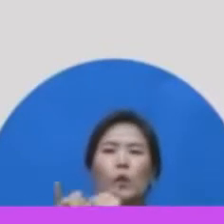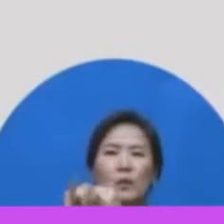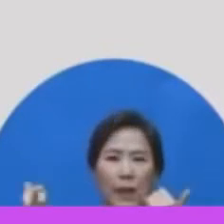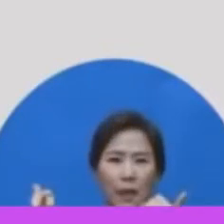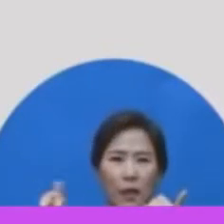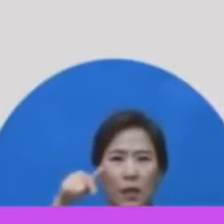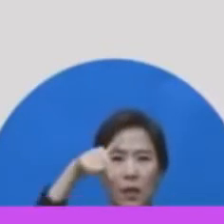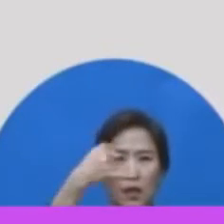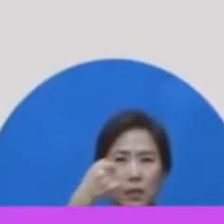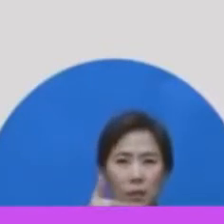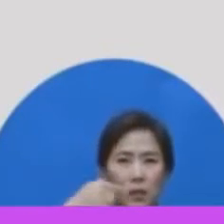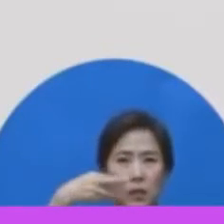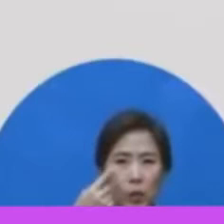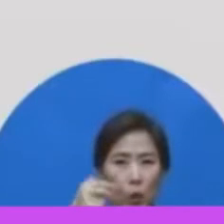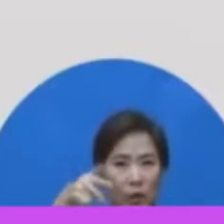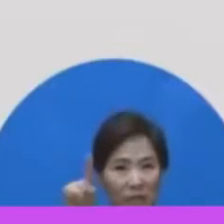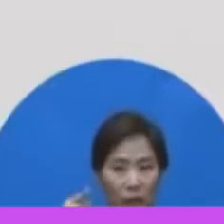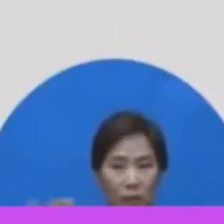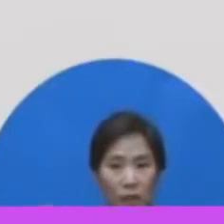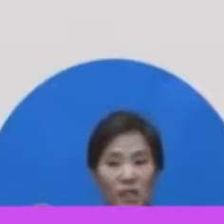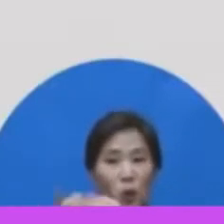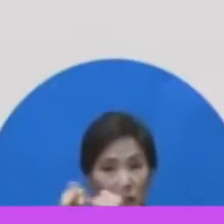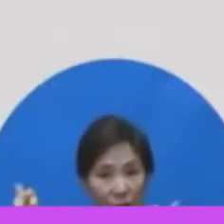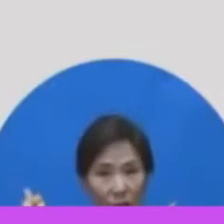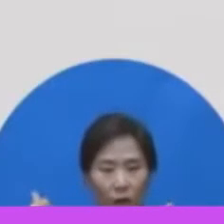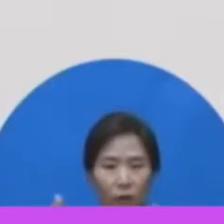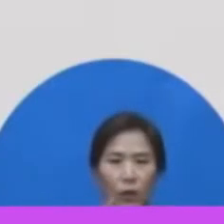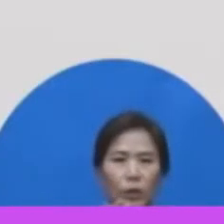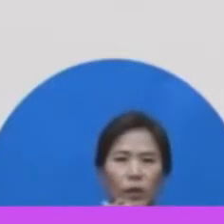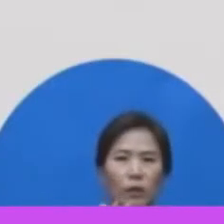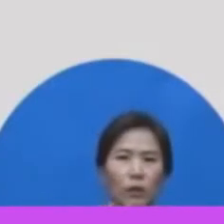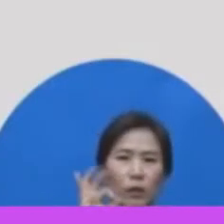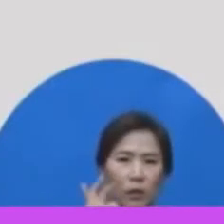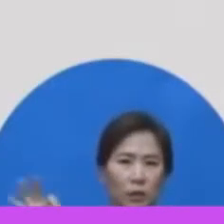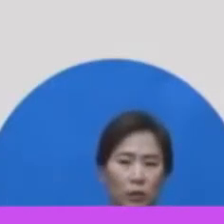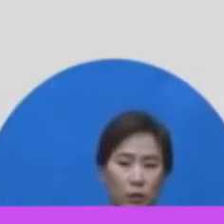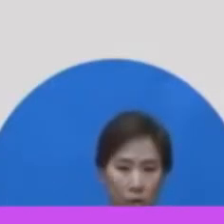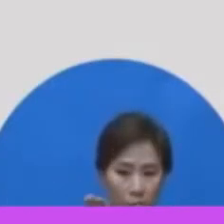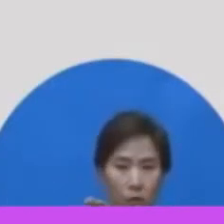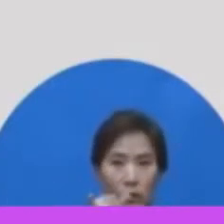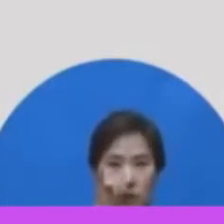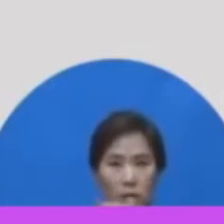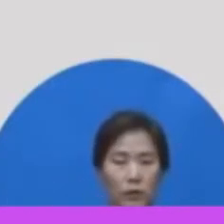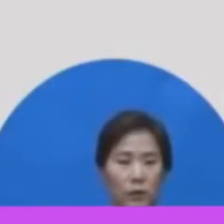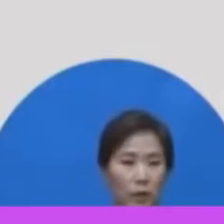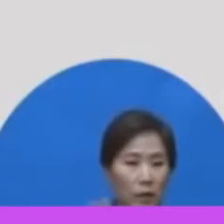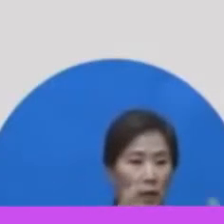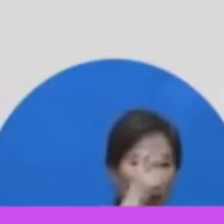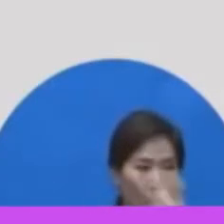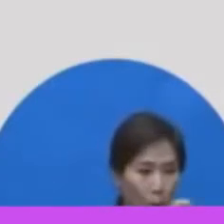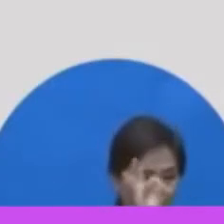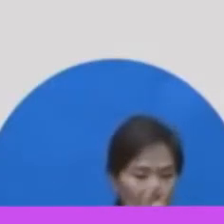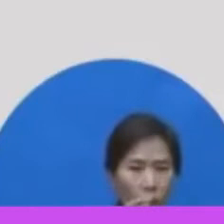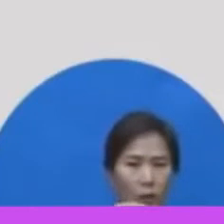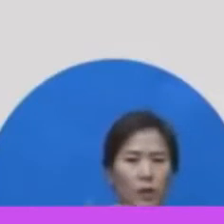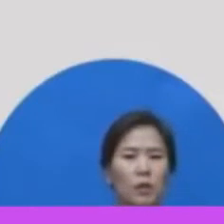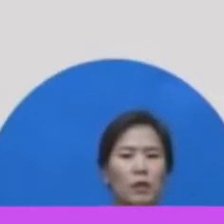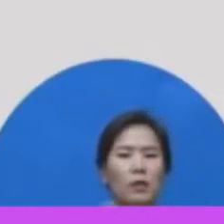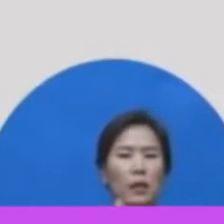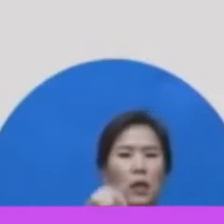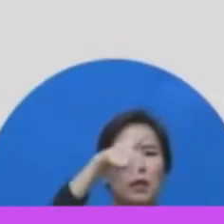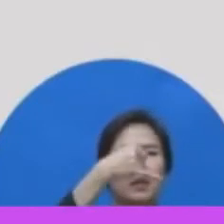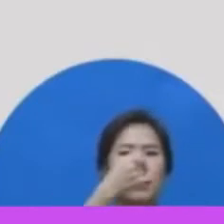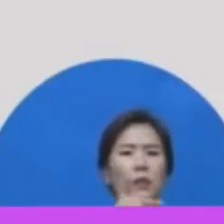실질적인 노동법상에서는 사실 이제 노동자라고 쓰는데 헌법상에서는 근로자라는 말을 쓰고 있고, 그 규정은 조금